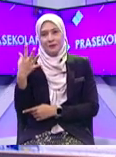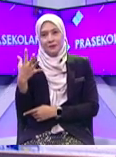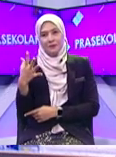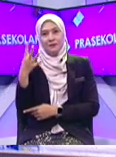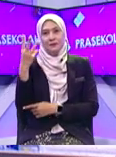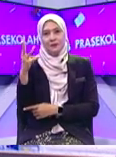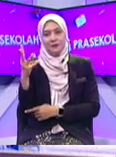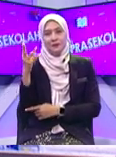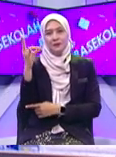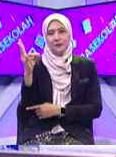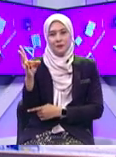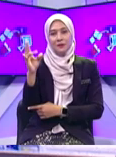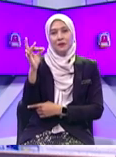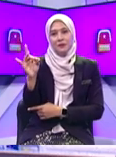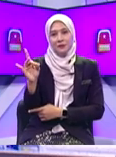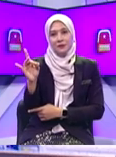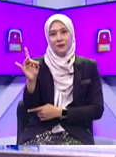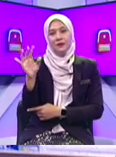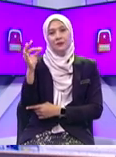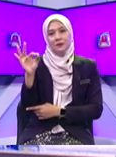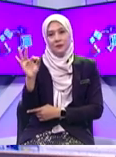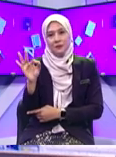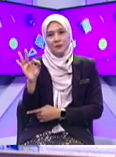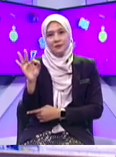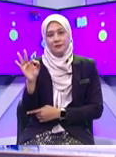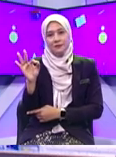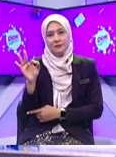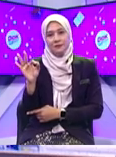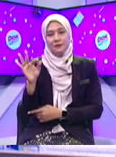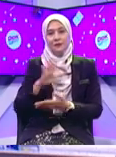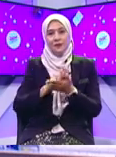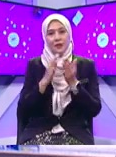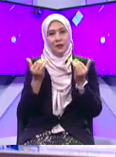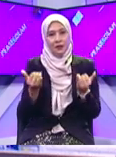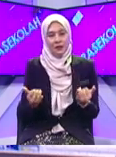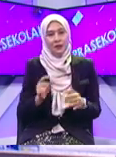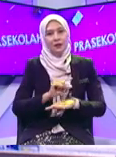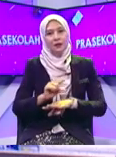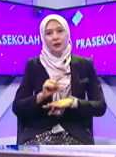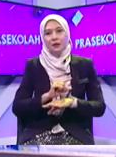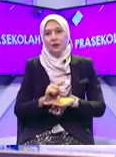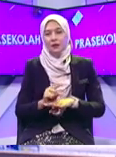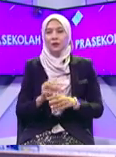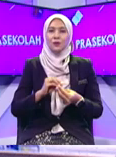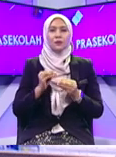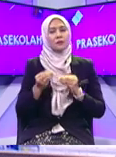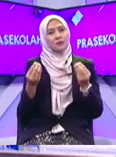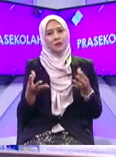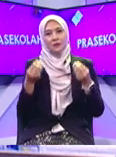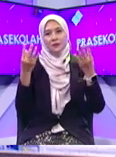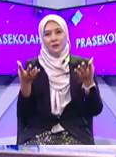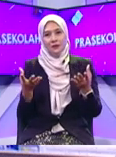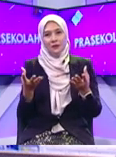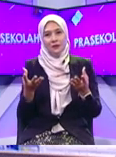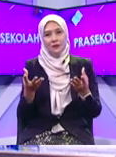16 17 18 19 Jadi sekarang ini kita gunakan bumbu yang banyak-banyak nih dalam